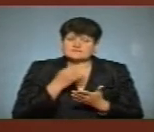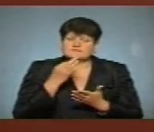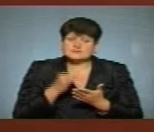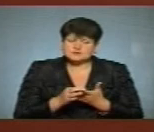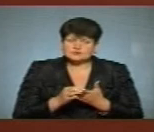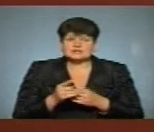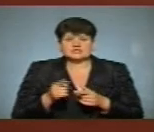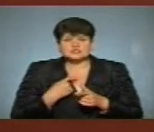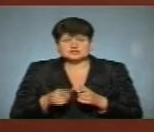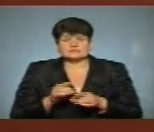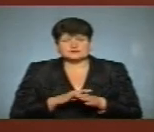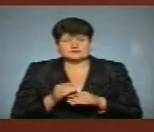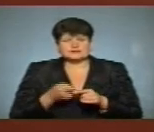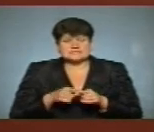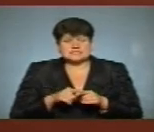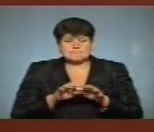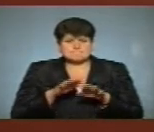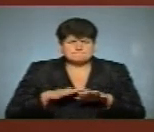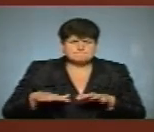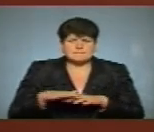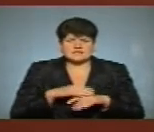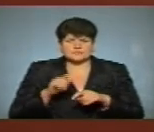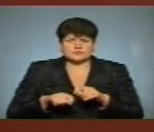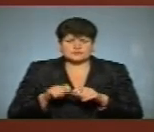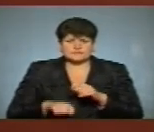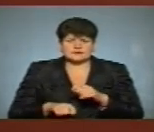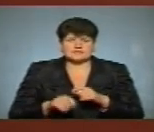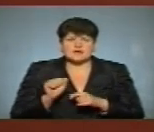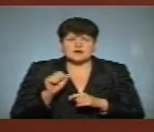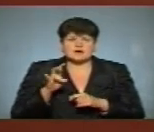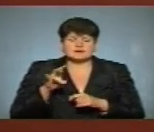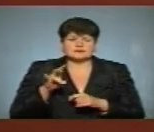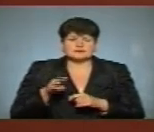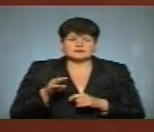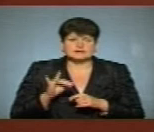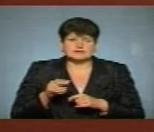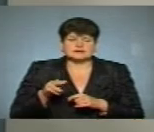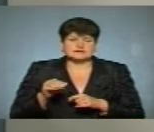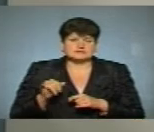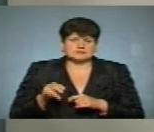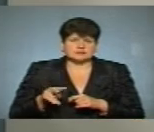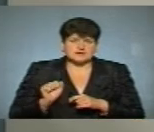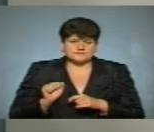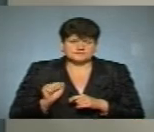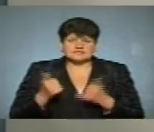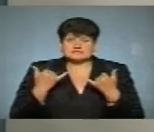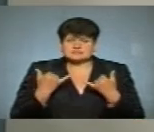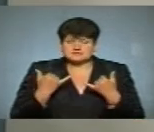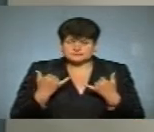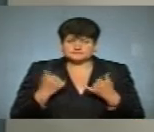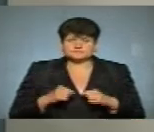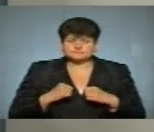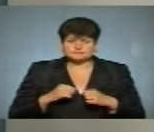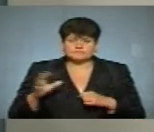чи реалізується, зокрема, це масове тестування на антитіла до того періоду? Звичайно, ми зараз прикладаємо всіх